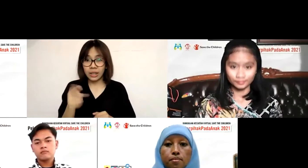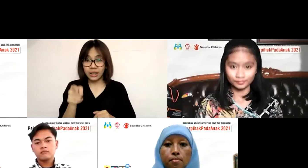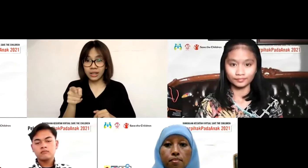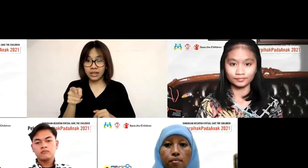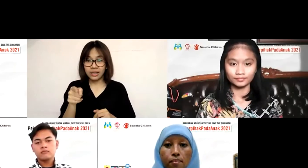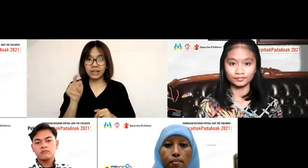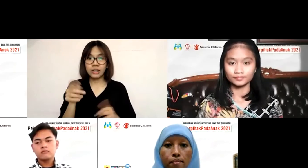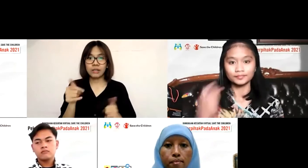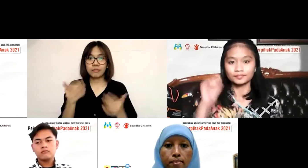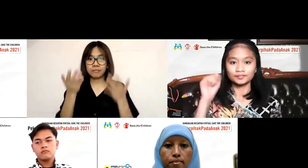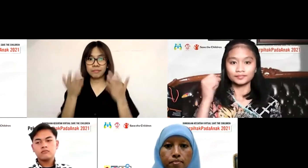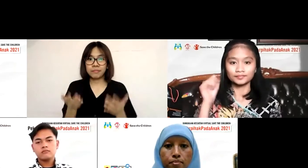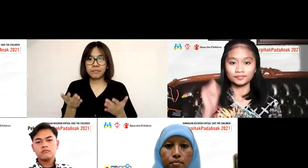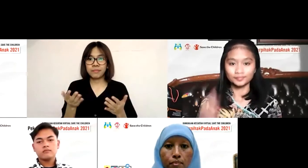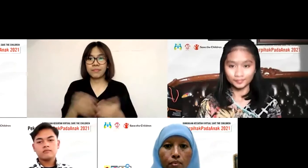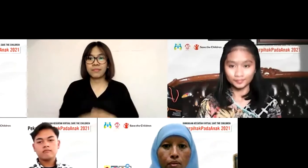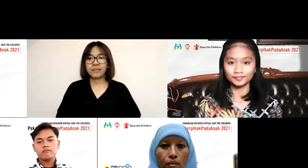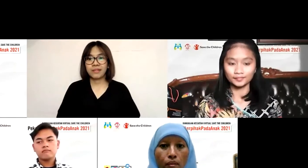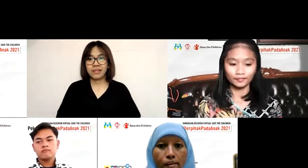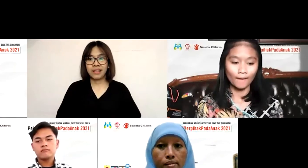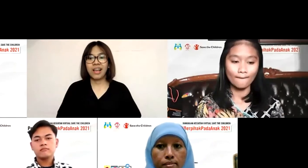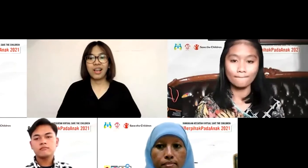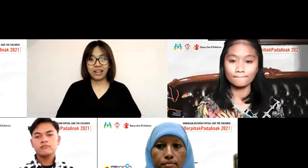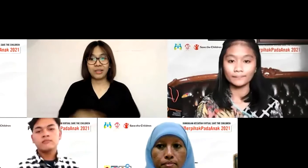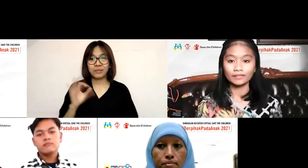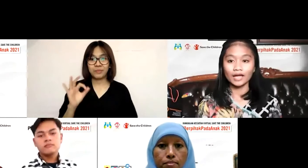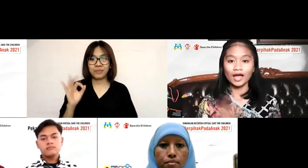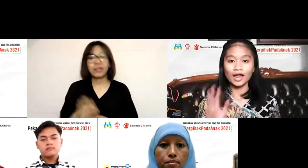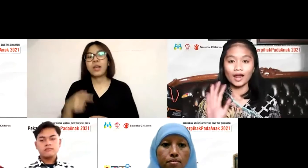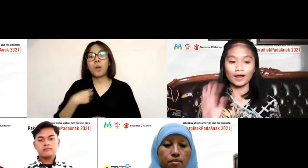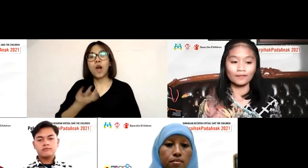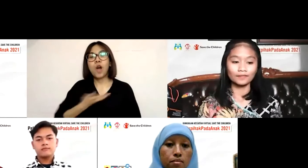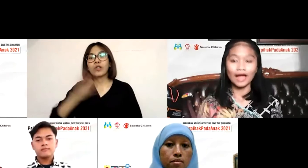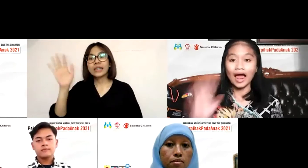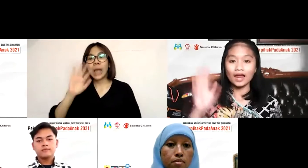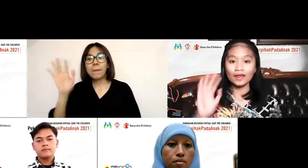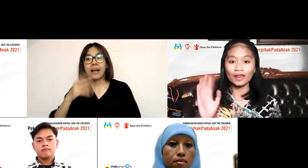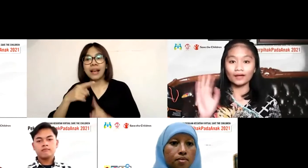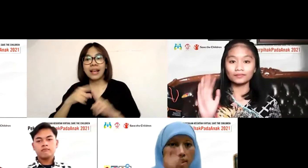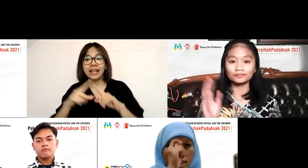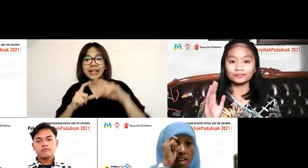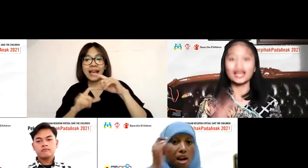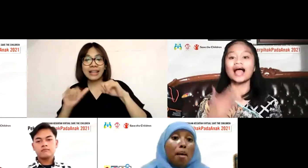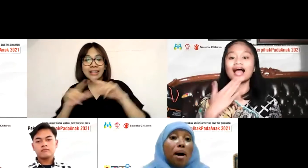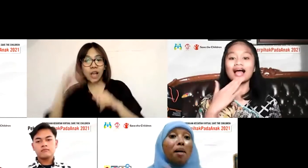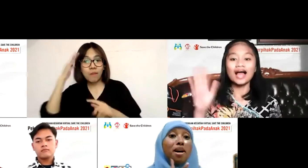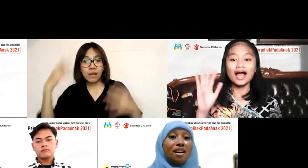terlalu baik ya dalam beberapa hari terakhir ini. Oke, saya ingin menyapa terlebih dahulu Tasya, apa kabar?